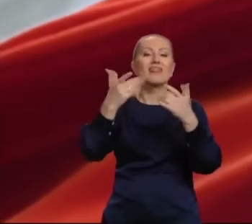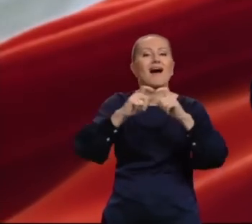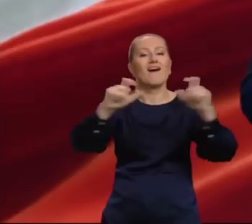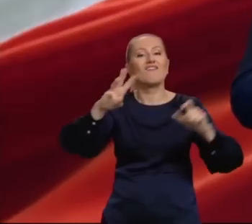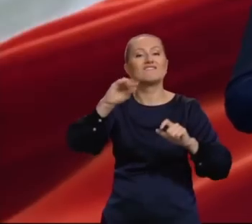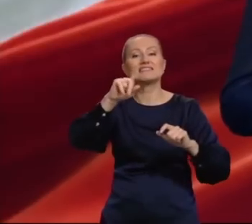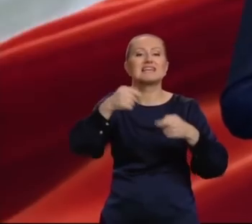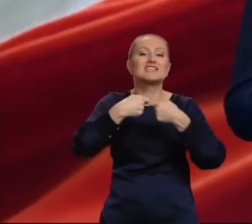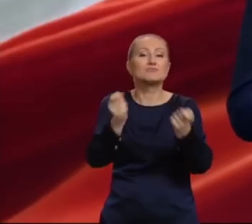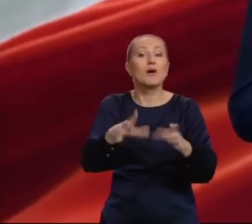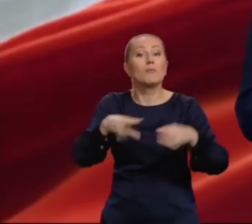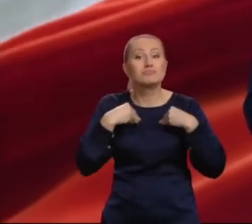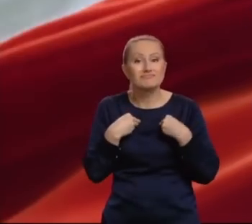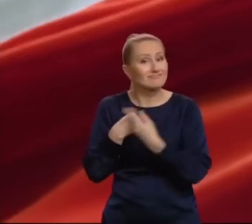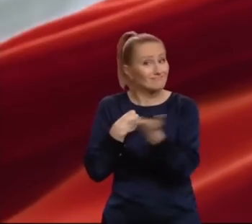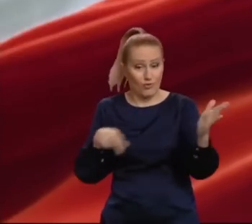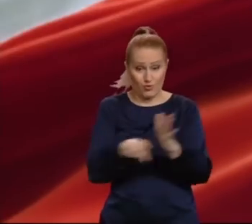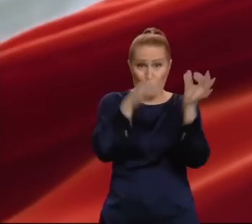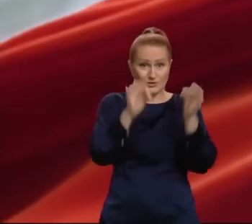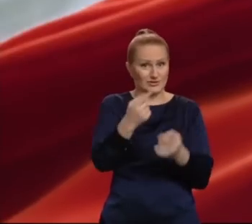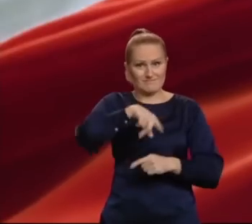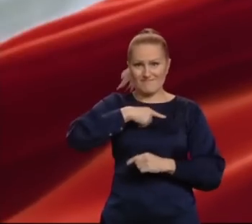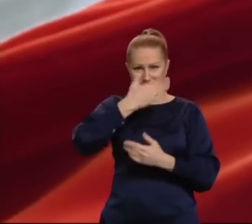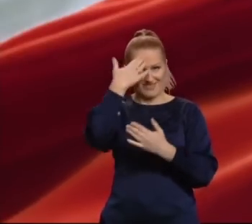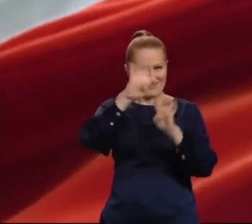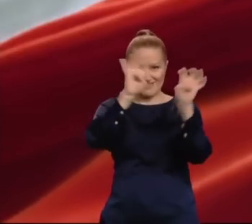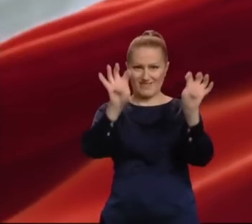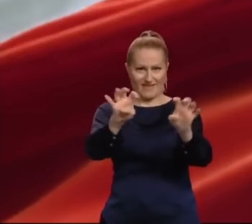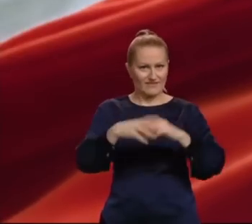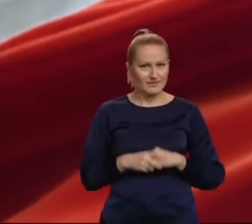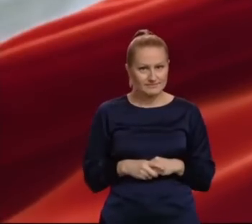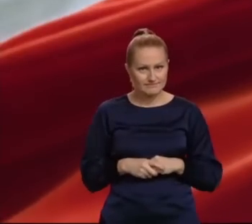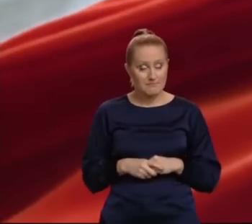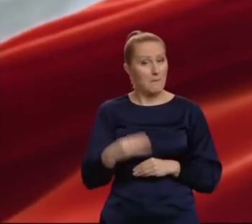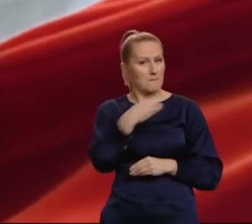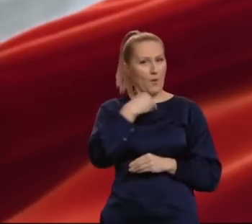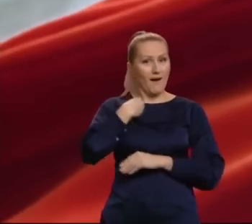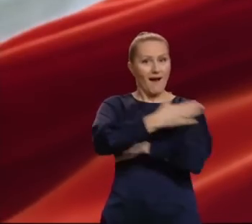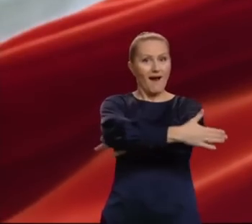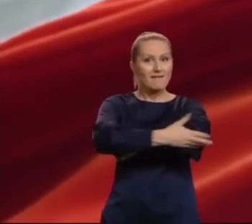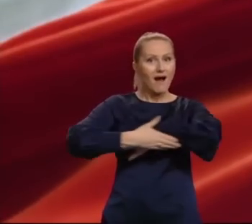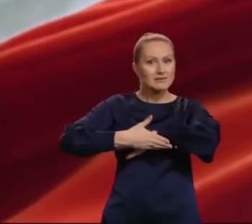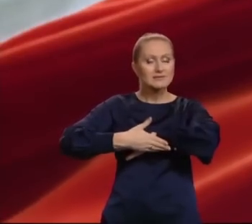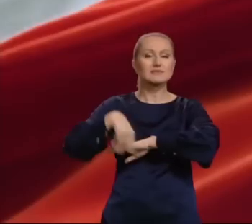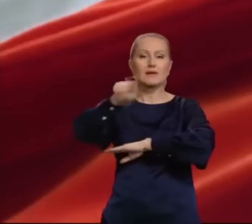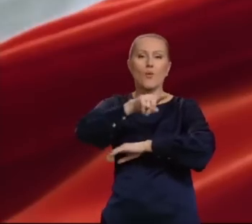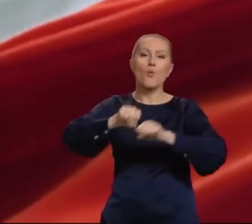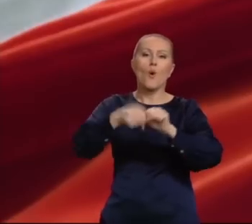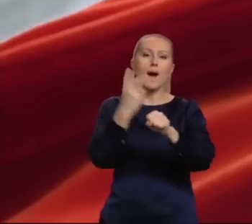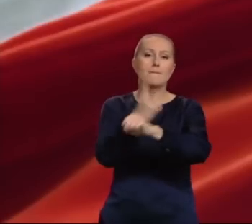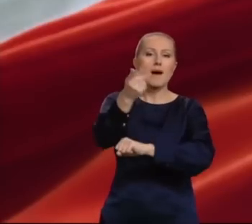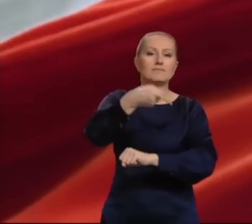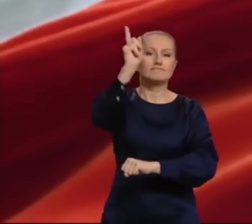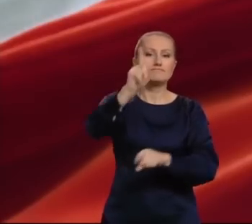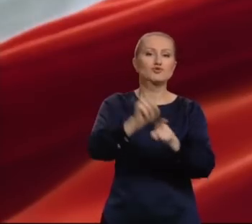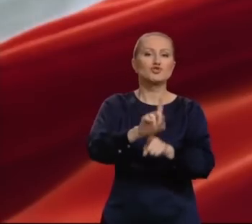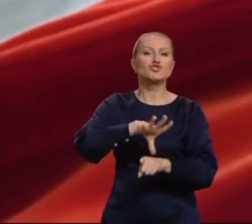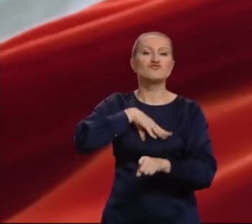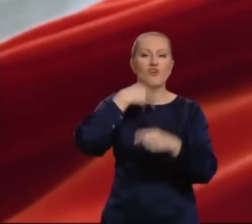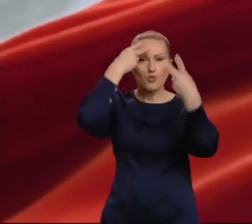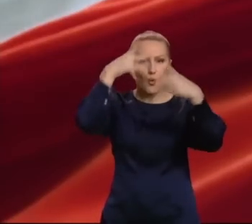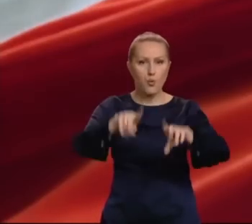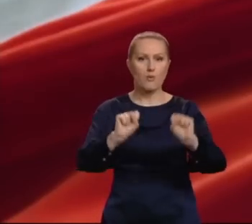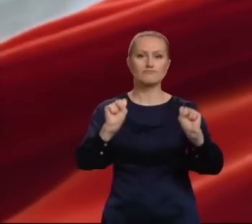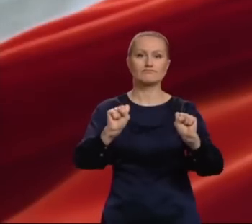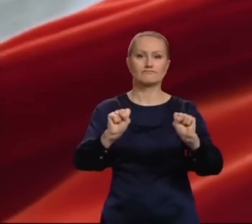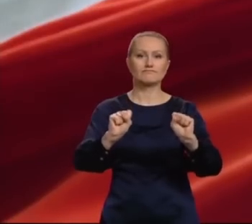tego też do dziś nie wiemy. Polska granica ma być nienaruszalna i święta. Dziś granicę